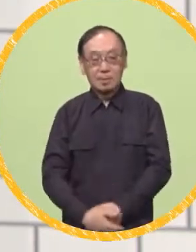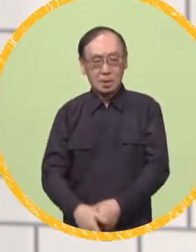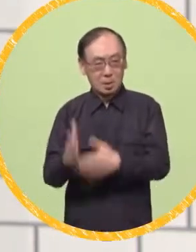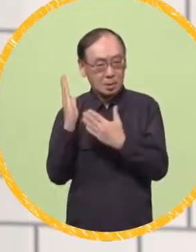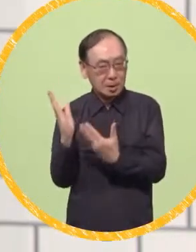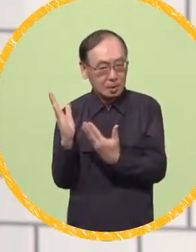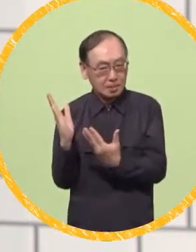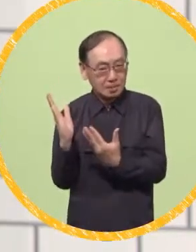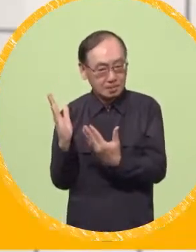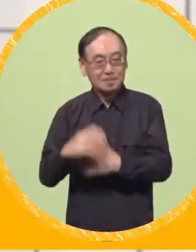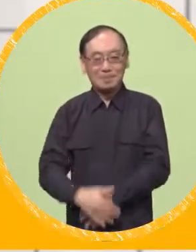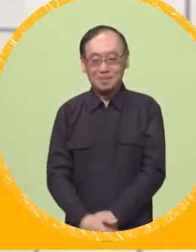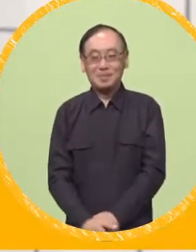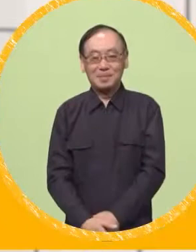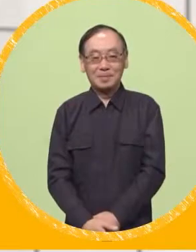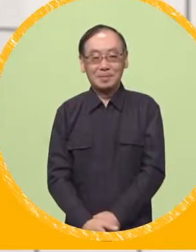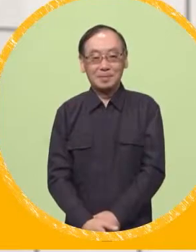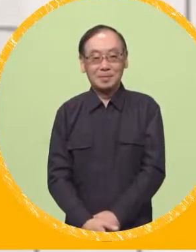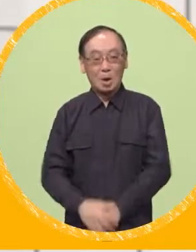じゃん